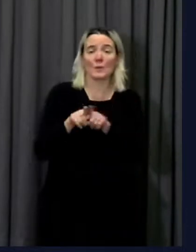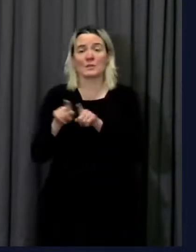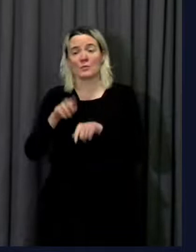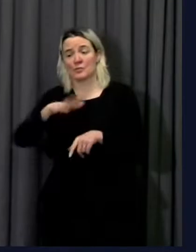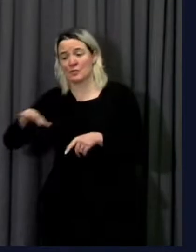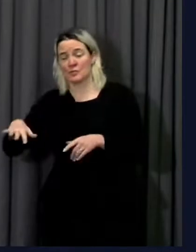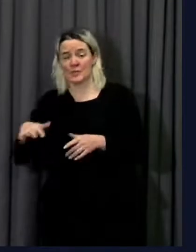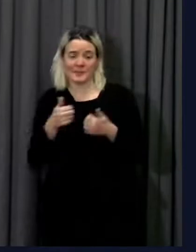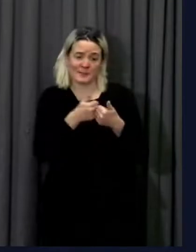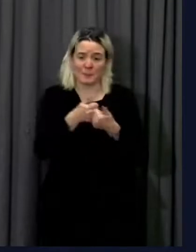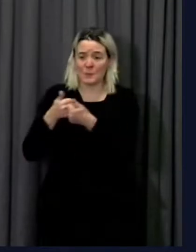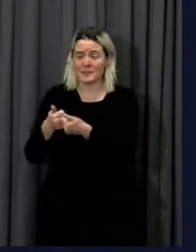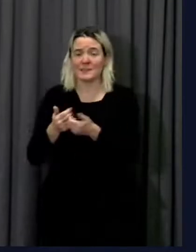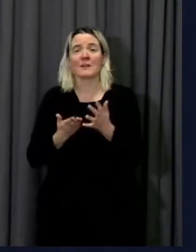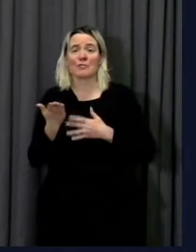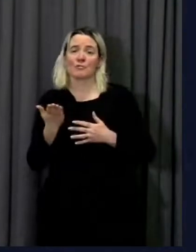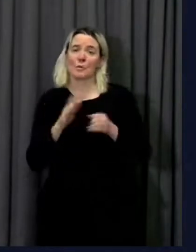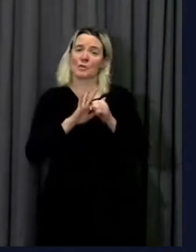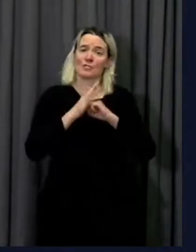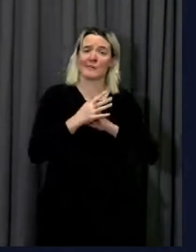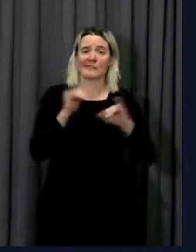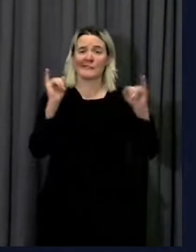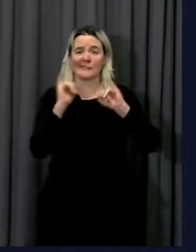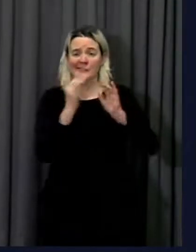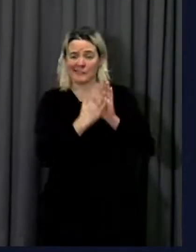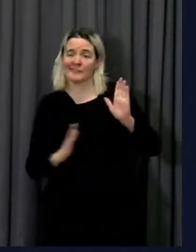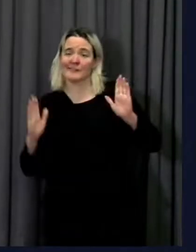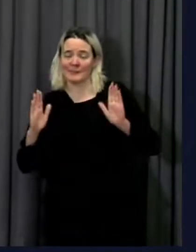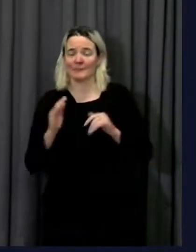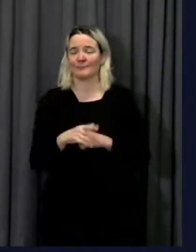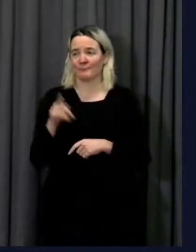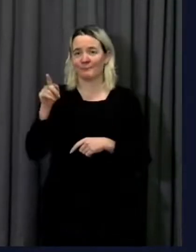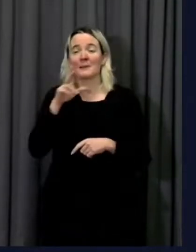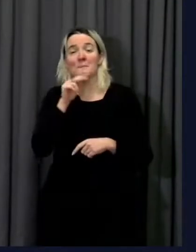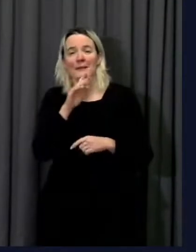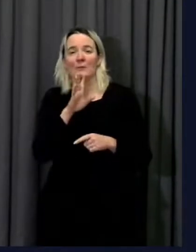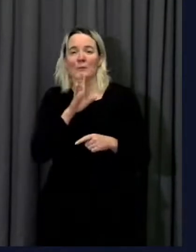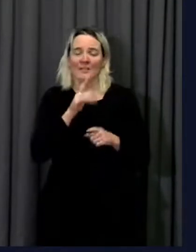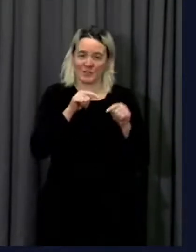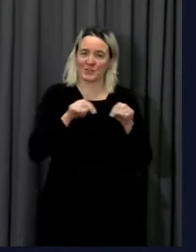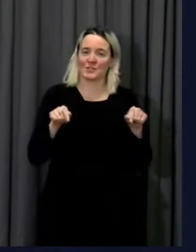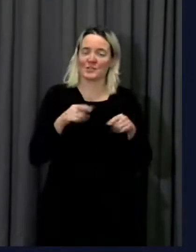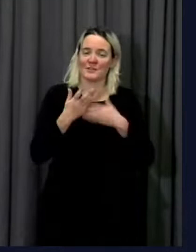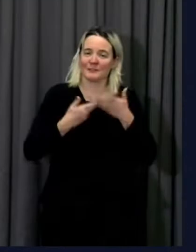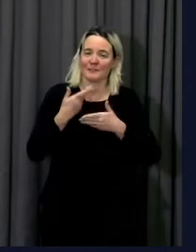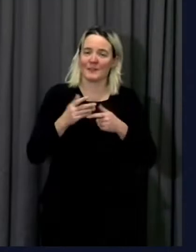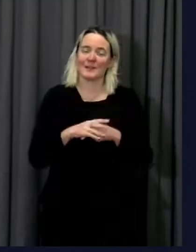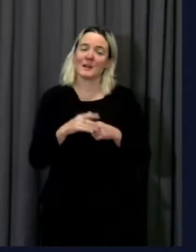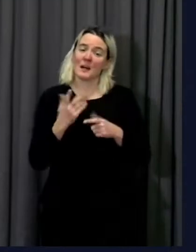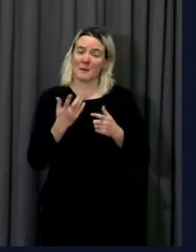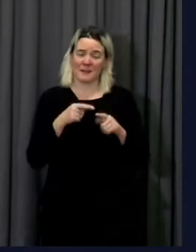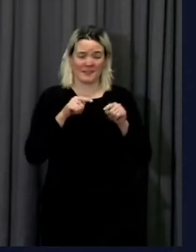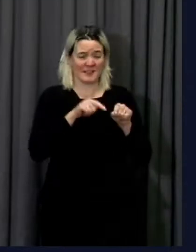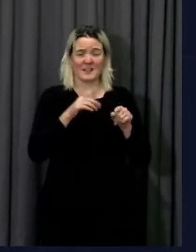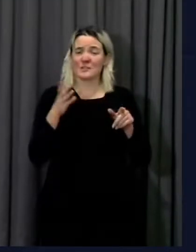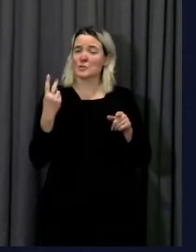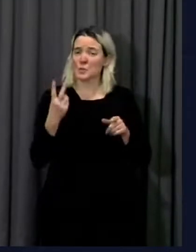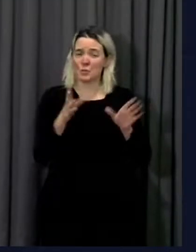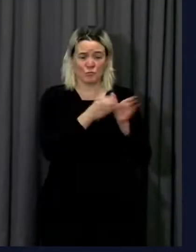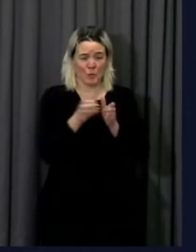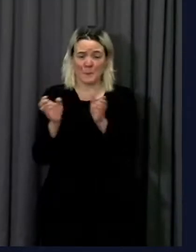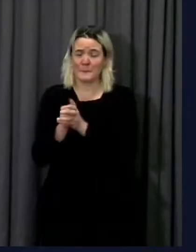Mae'r ddau grŵp yma wedi diodd e mewn ffordd hynod yn ystod y flwyddyn diwetha o ganlyniad i'r pandemig.